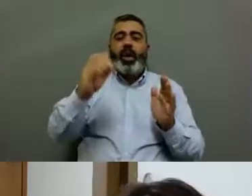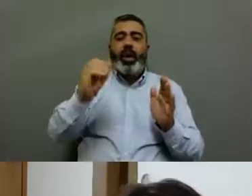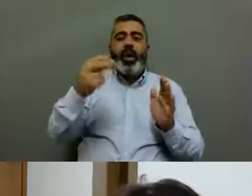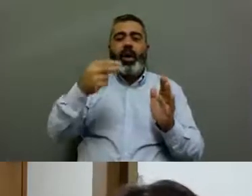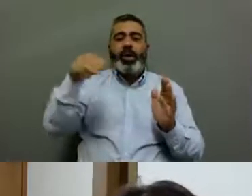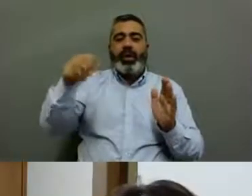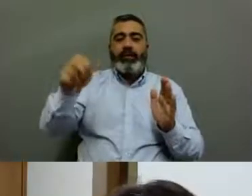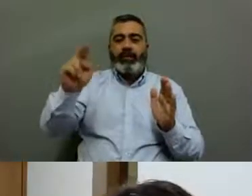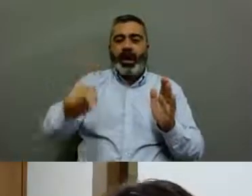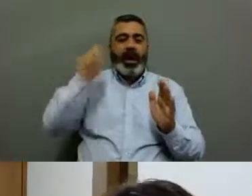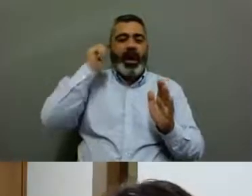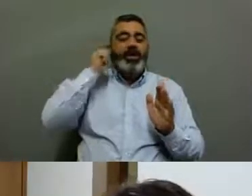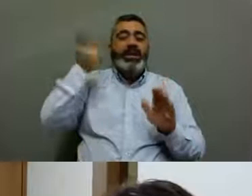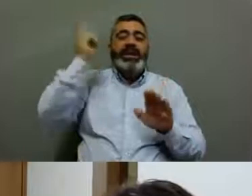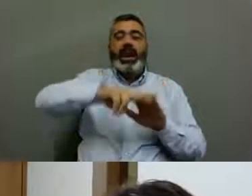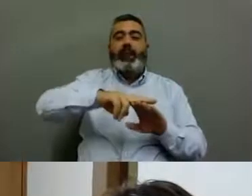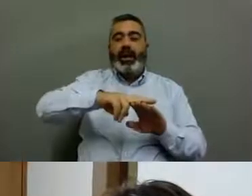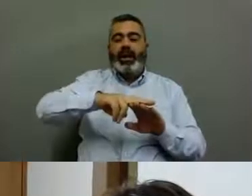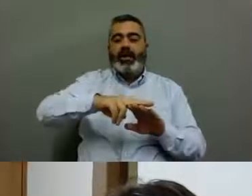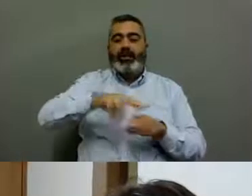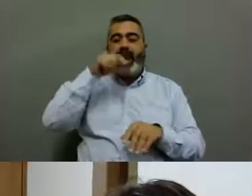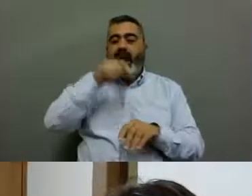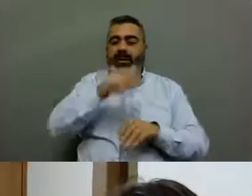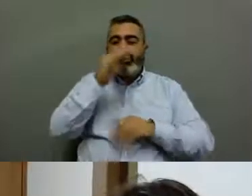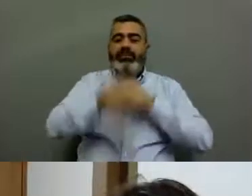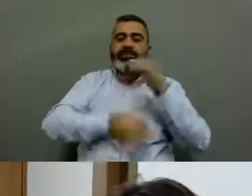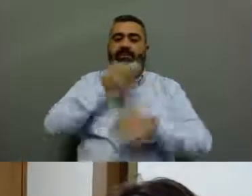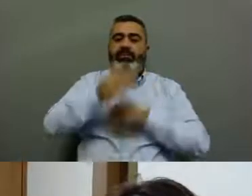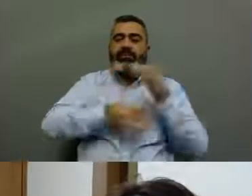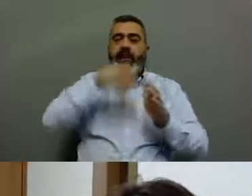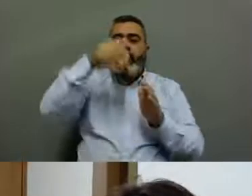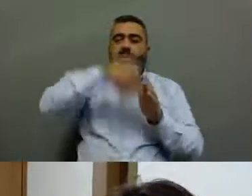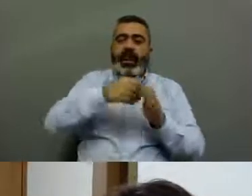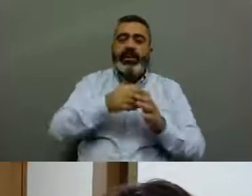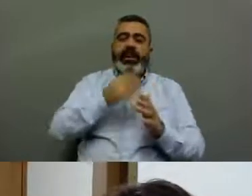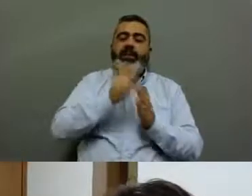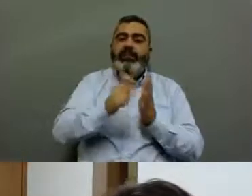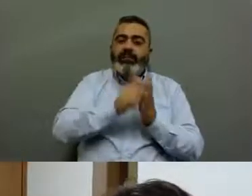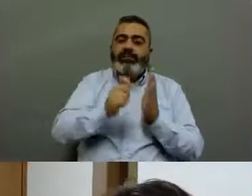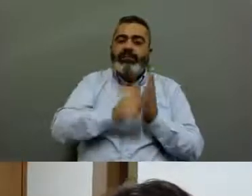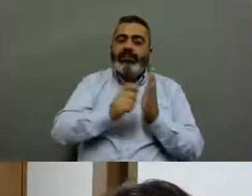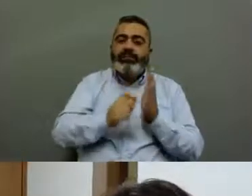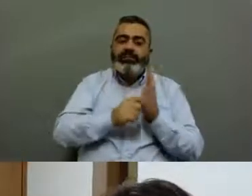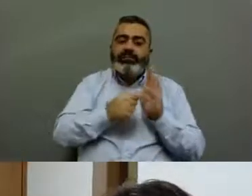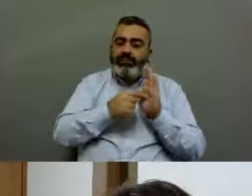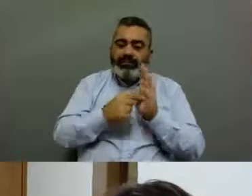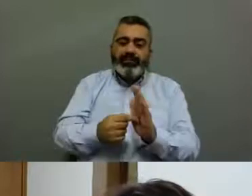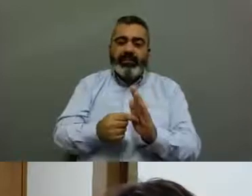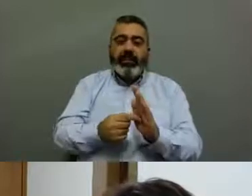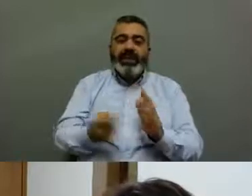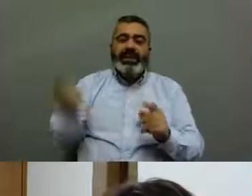το στίγμα, όπου γίνεται μια πάρα πολύ ουσιαστική αναφορά και υπάρχει και